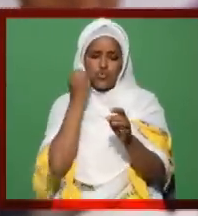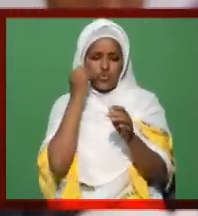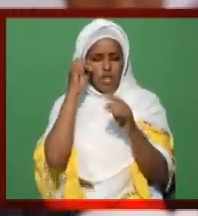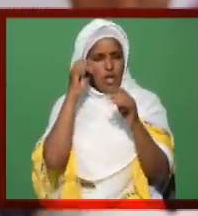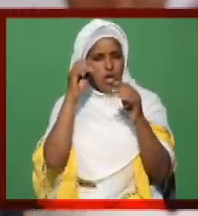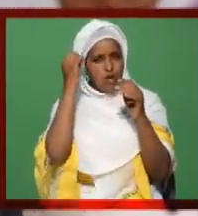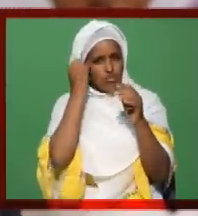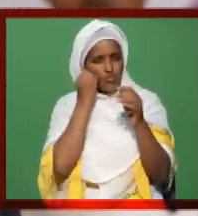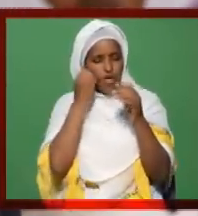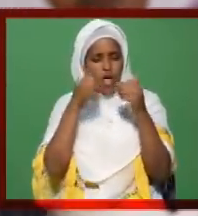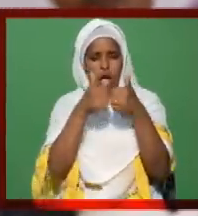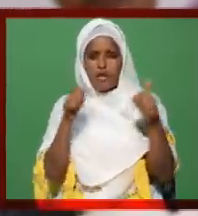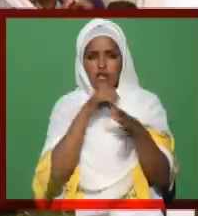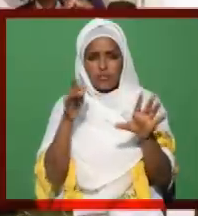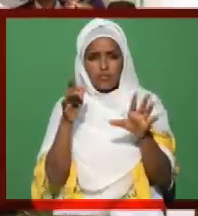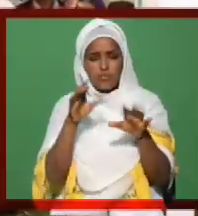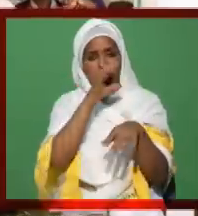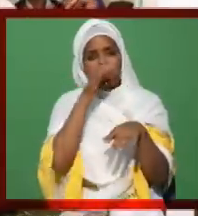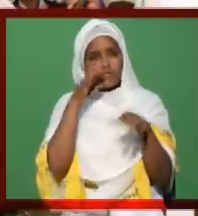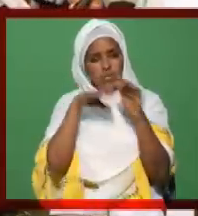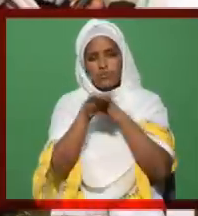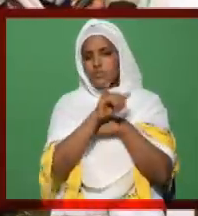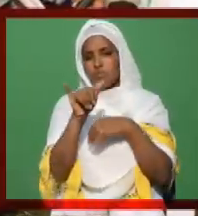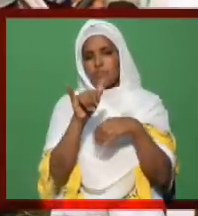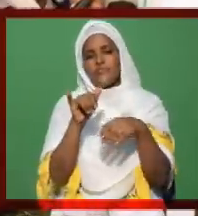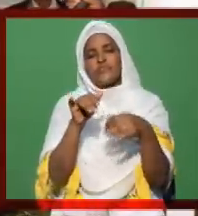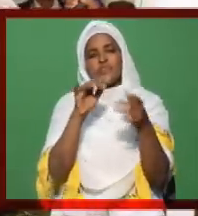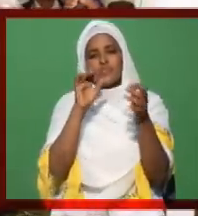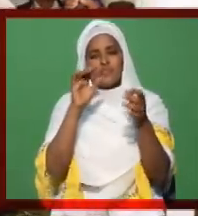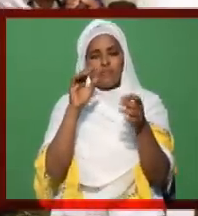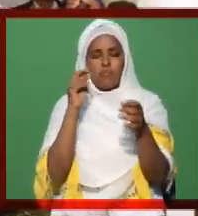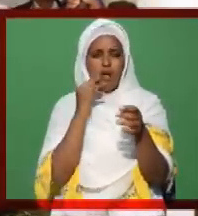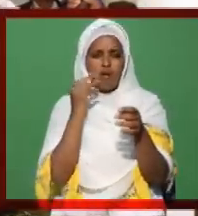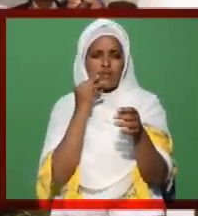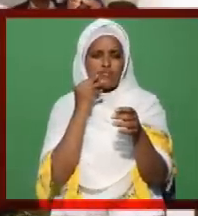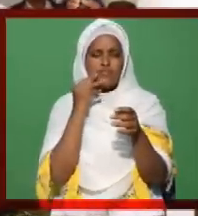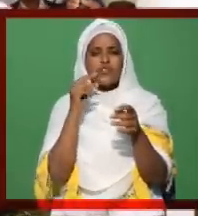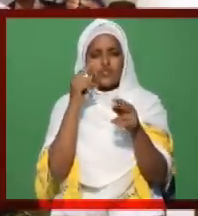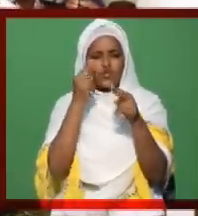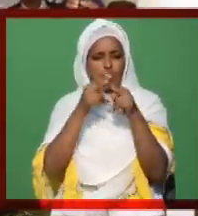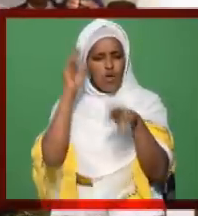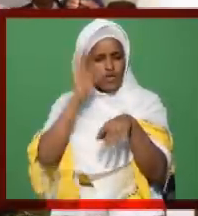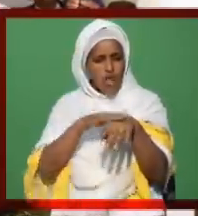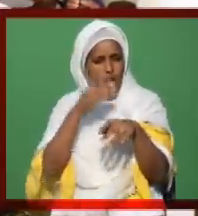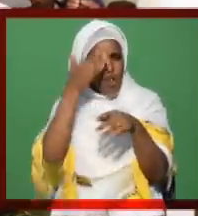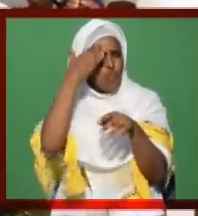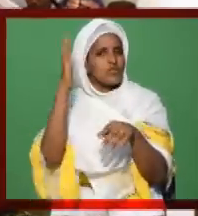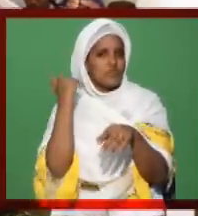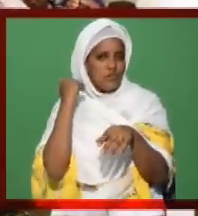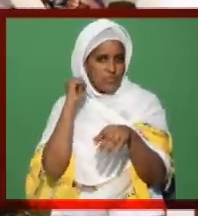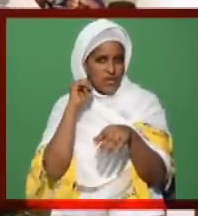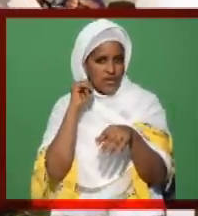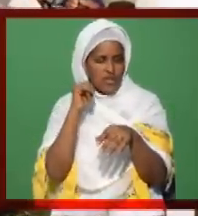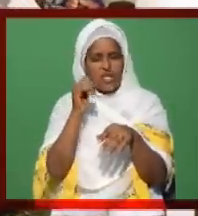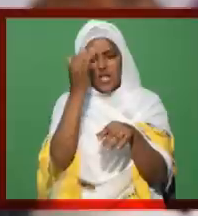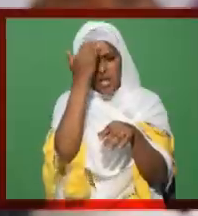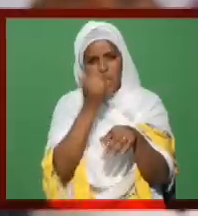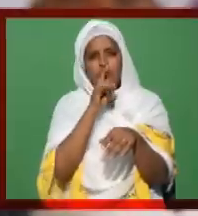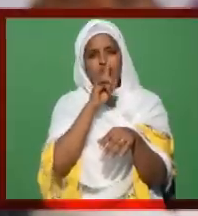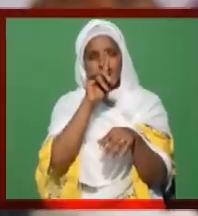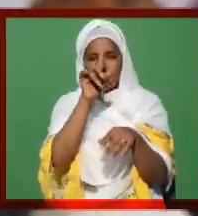በገነትም ለመግባት ጾታ ያስፈልግም ነው መግደላዊት ማርያም ስሟን እስኪጠራት ድረስ ግን አላወቀችውም ነበር ለምንድን